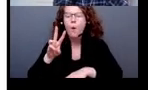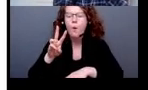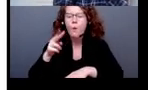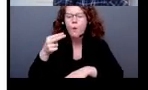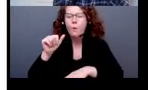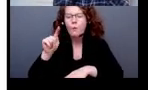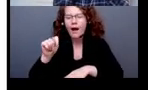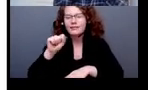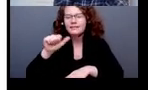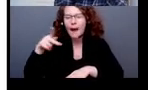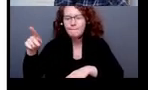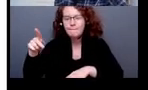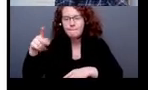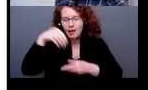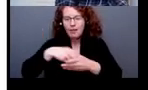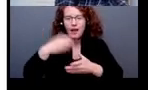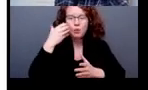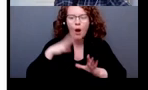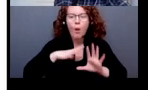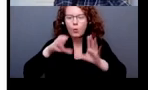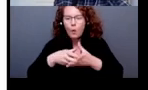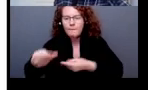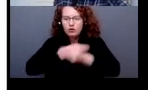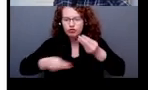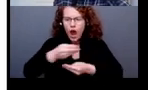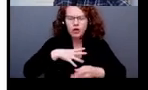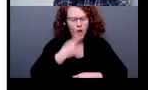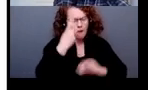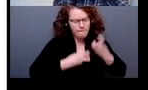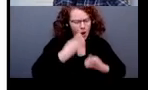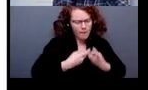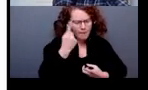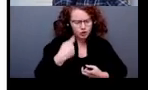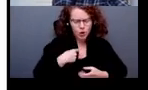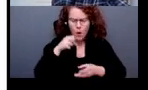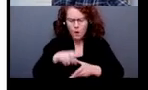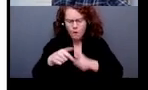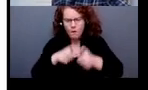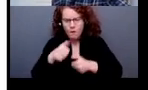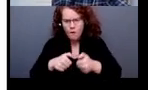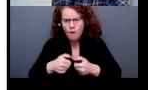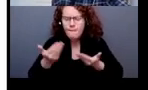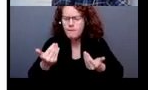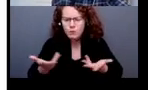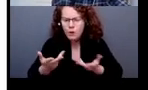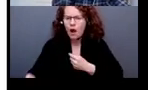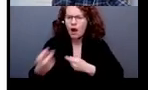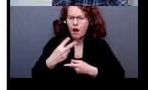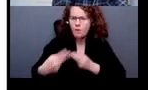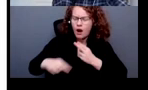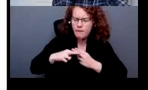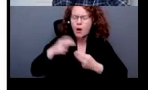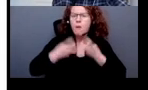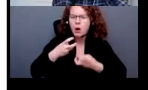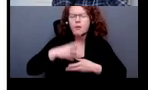pour partager des problèmes, partager un besoin spécifique, hein, qui peut être pièce détachée, qui peut être un problème avec